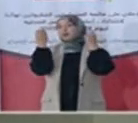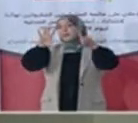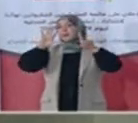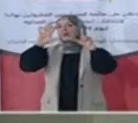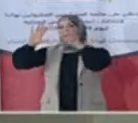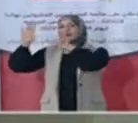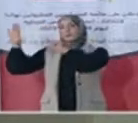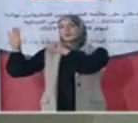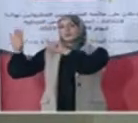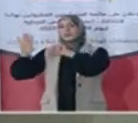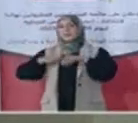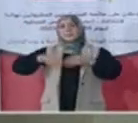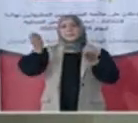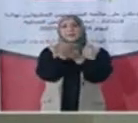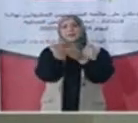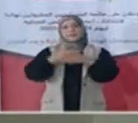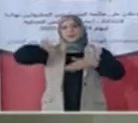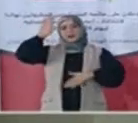7777 ملف ترشح.